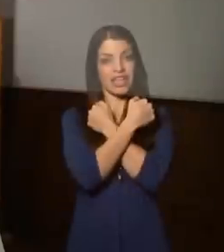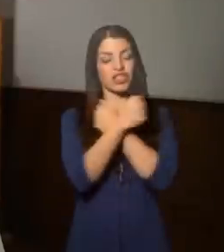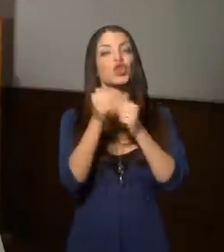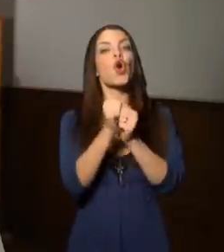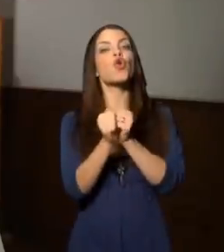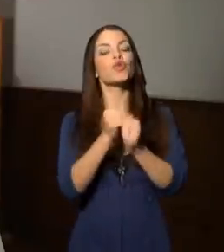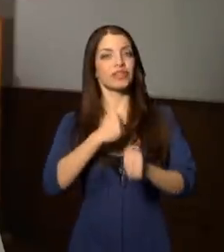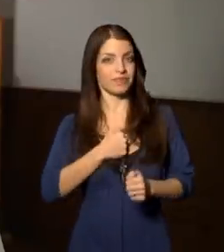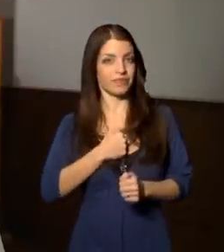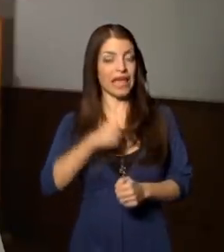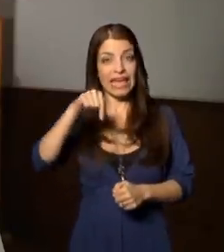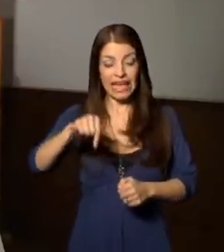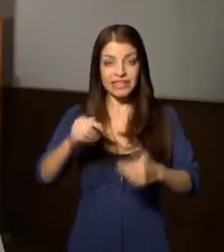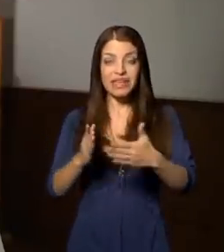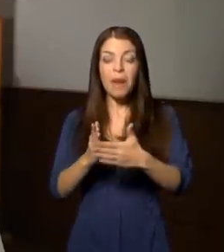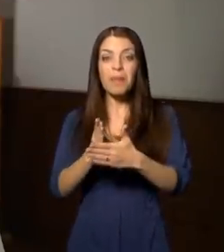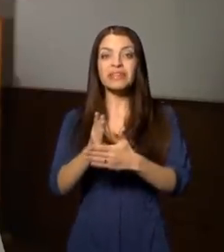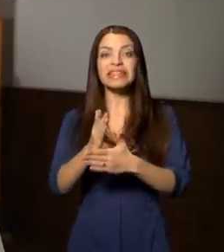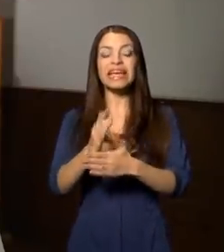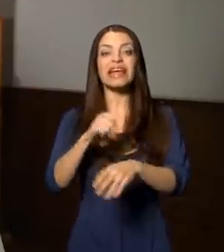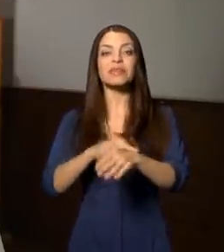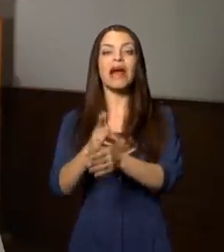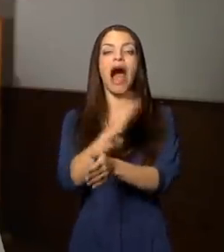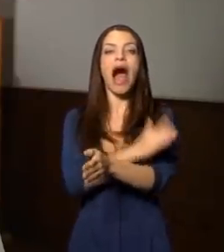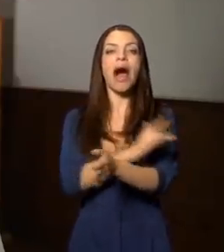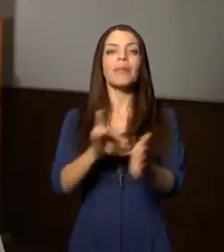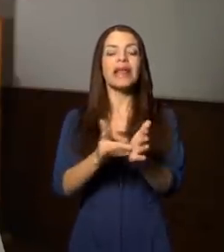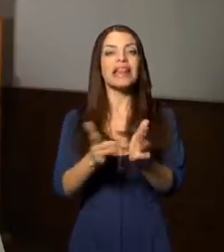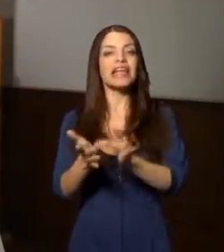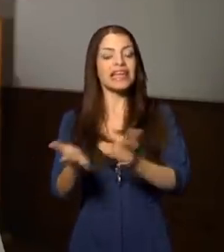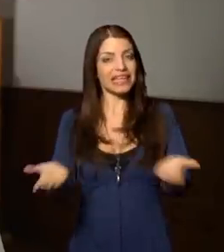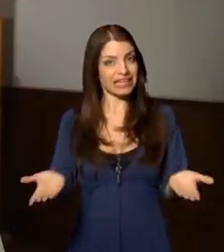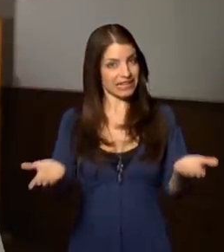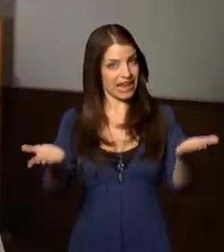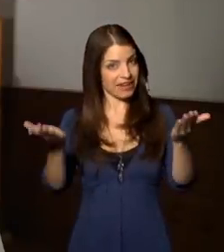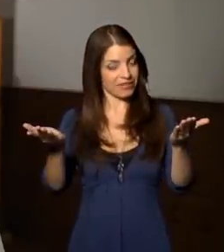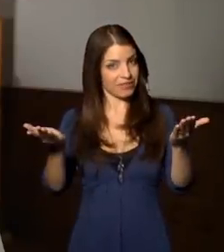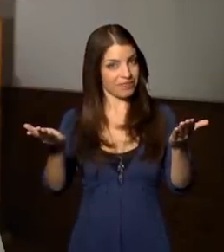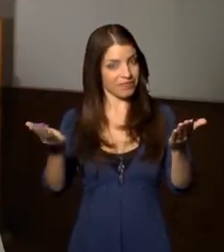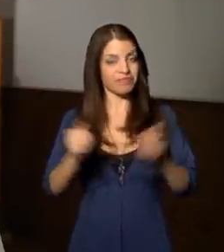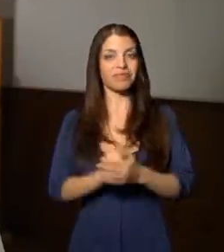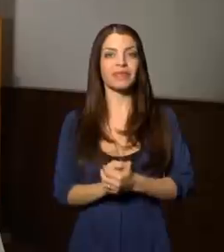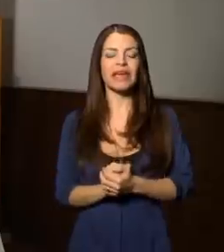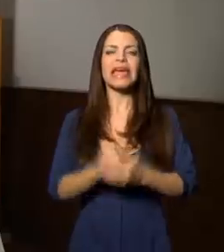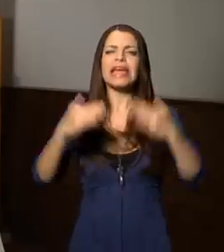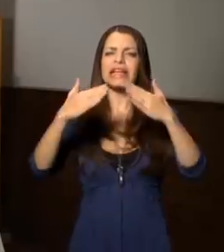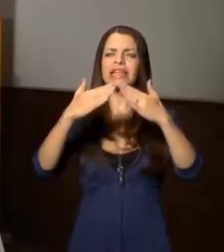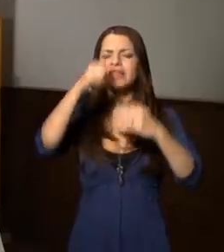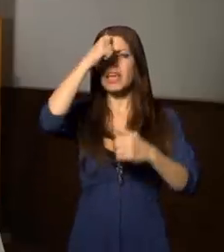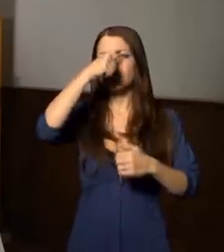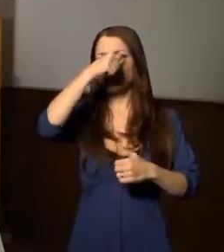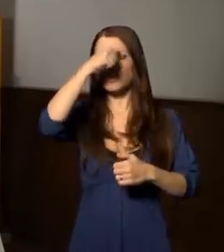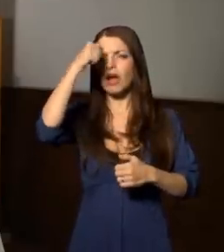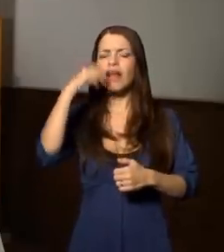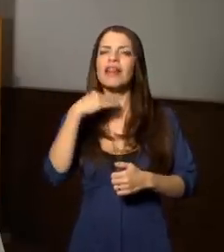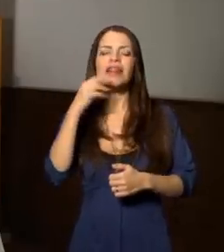Eżi sħuti, għadna kif bdejna żmien ir-randan fil-liturġija tal-Knisja Kattolika. Il-Knisja